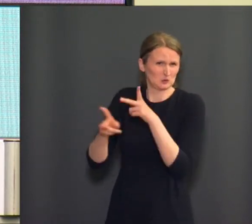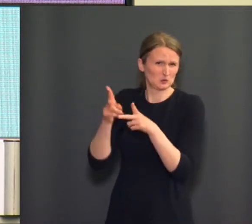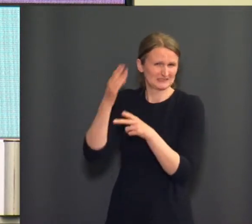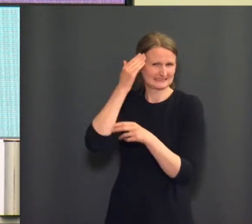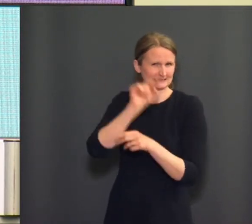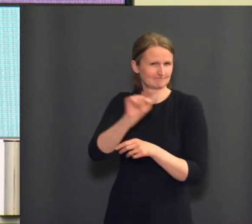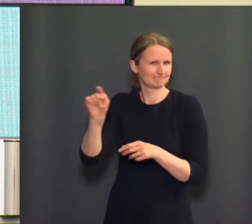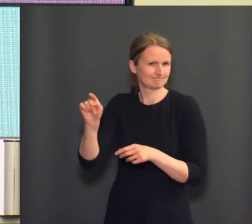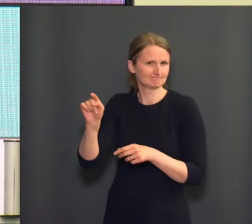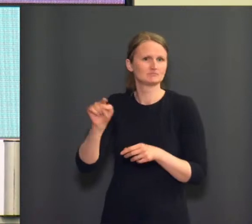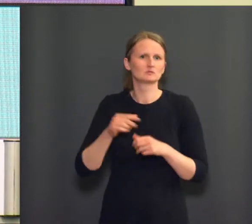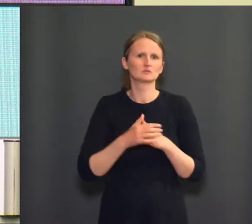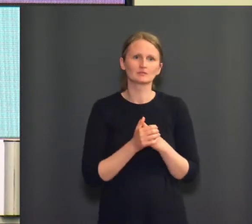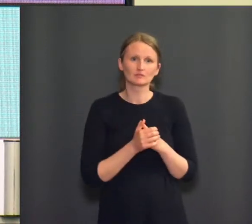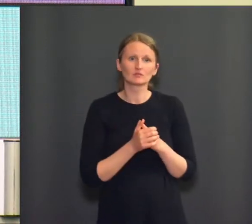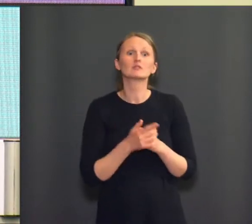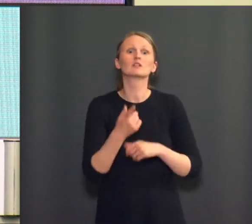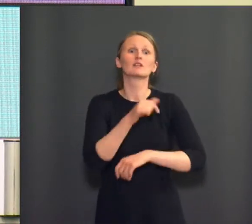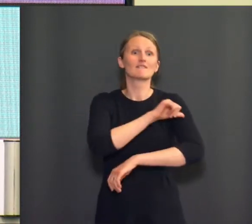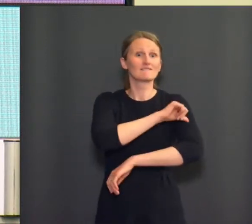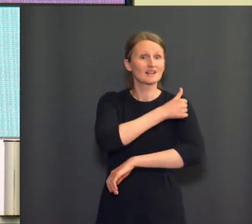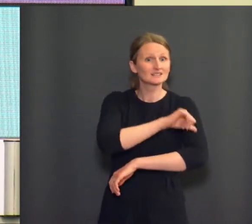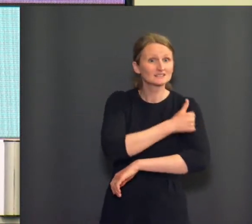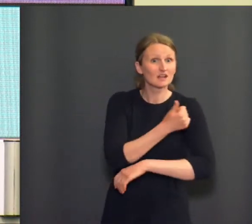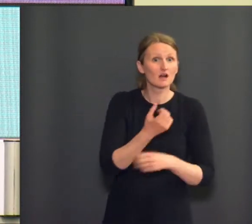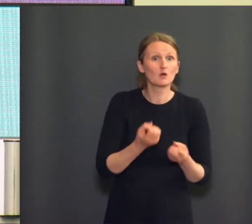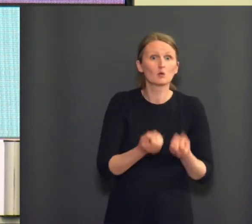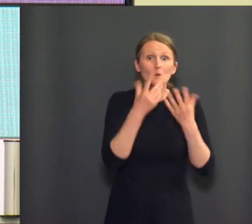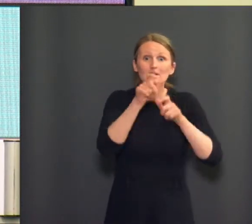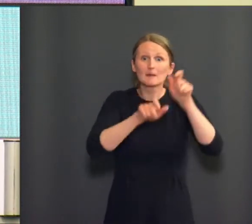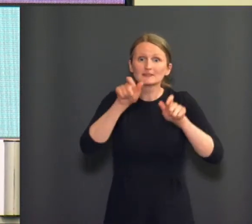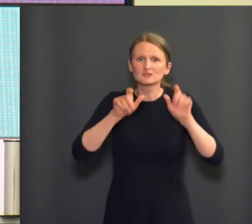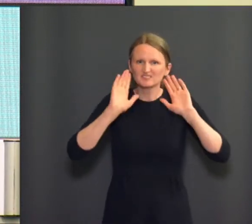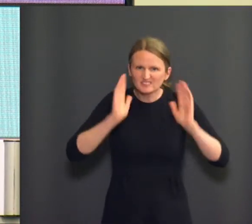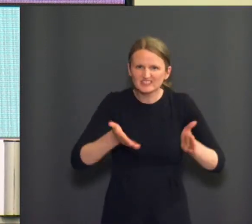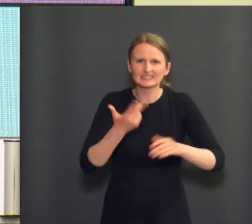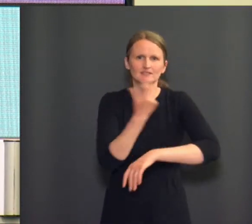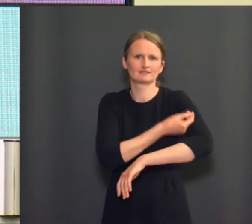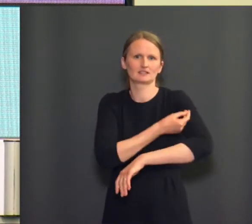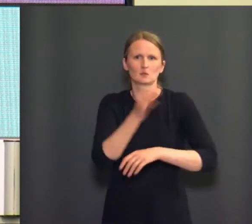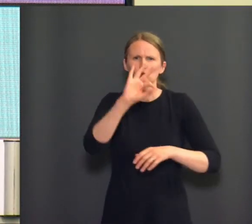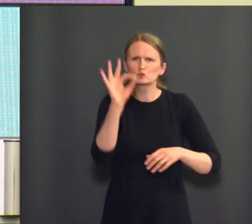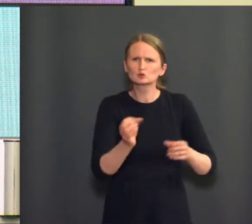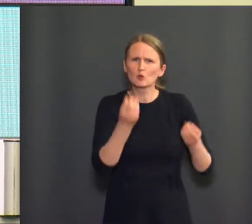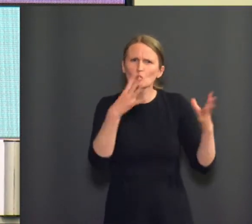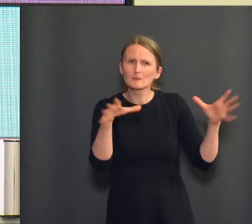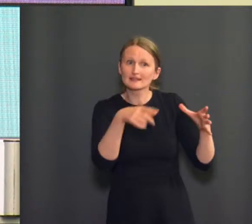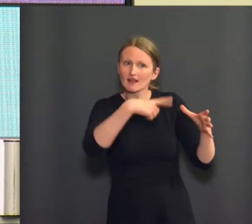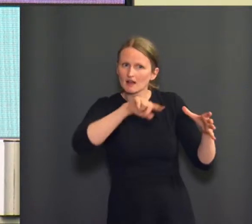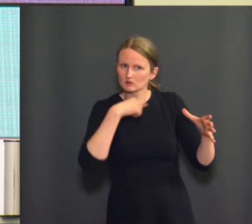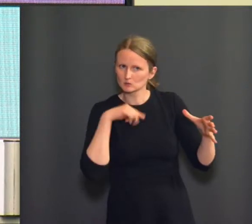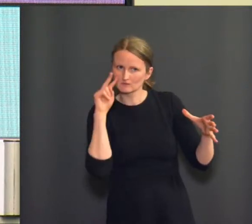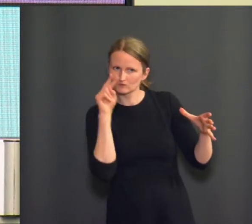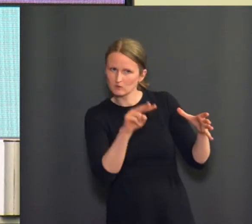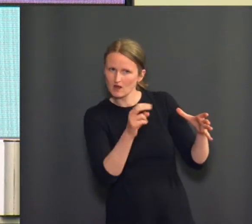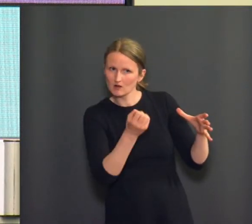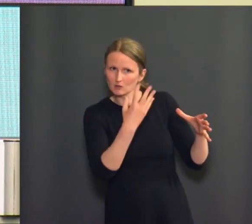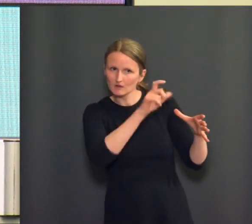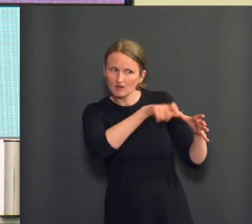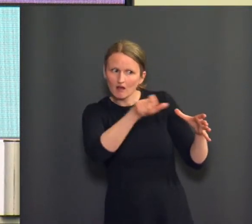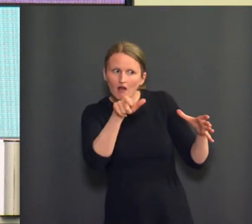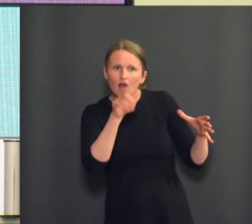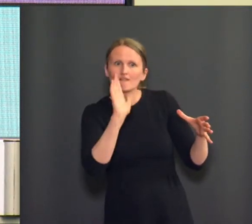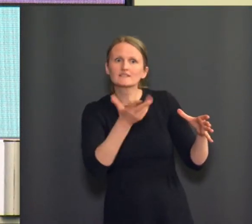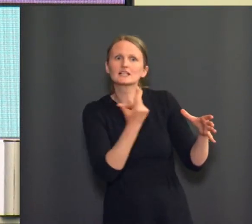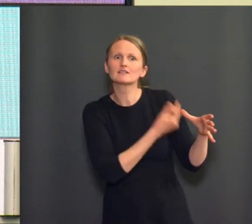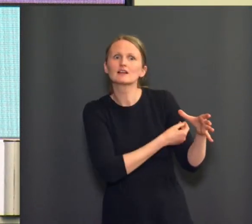c'est le taux de vaccination dans la population, puisque ce taux de vaccination va moduler de manière indubitable l'évolution